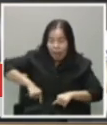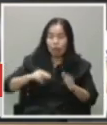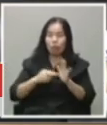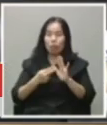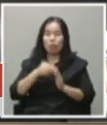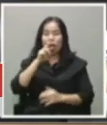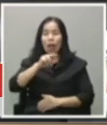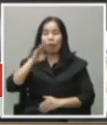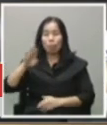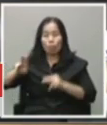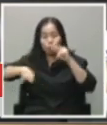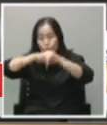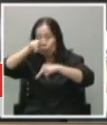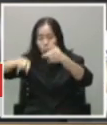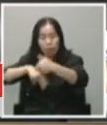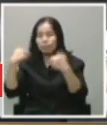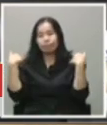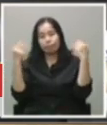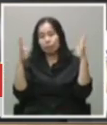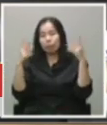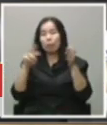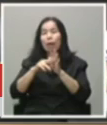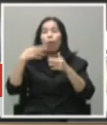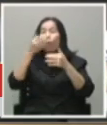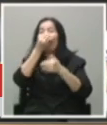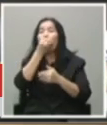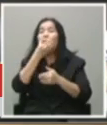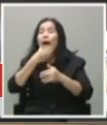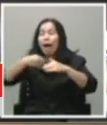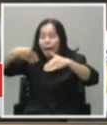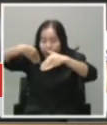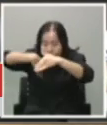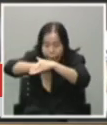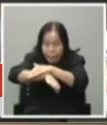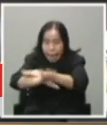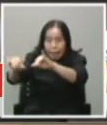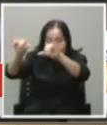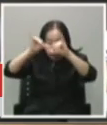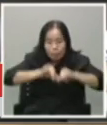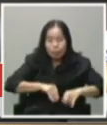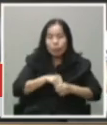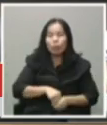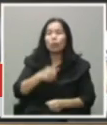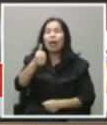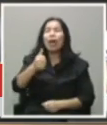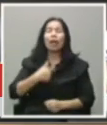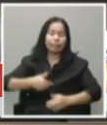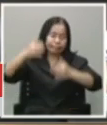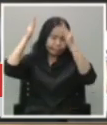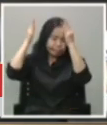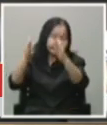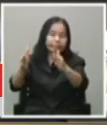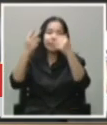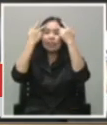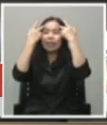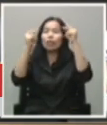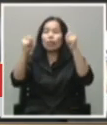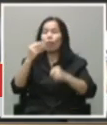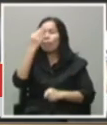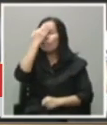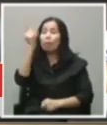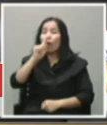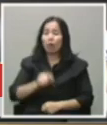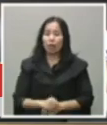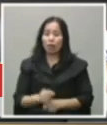บูรณ์ใช้ไม่ได้ครับแต่ที่ประธานท่านเห็นไหมครับผมต้องโทษท่านนายกเพราะอะไรครับถ้าเรื่องราวเหล่านี้นะครับ